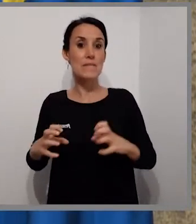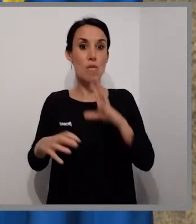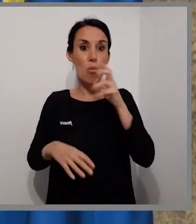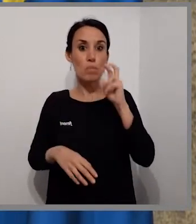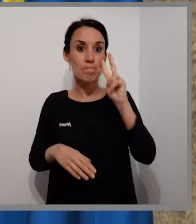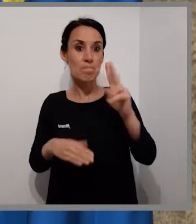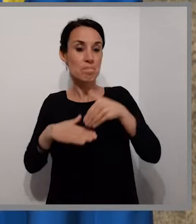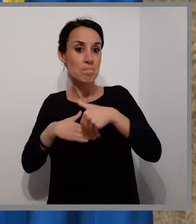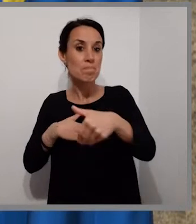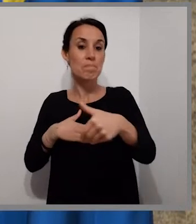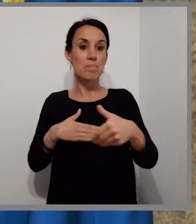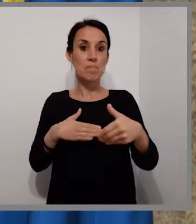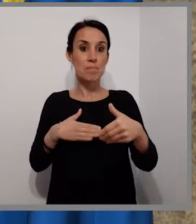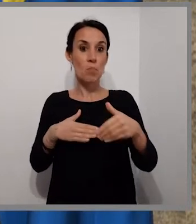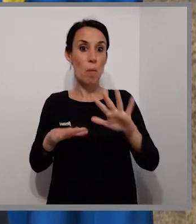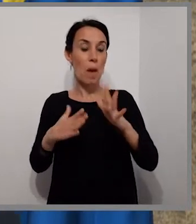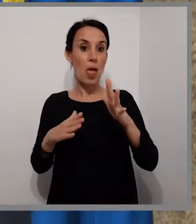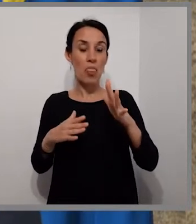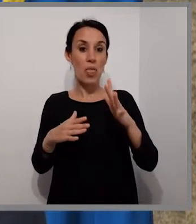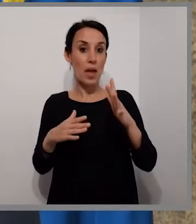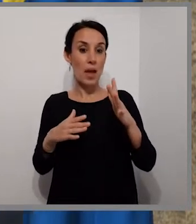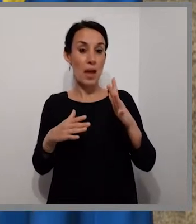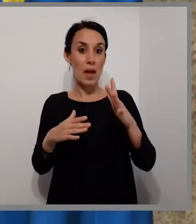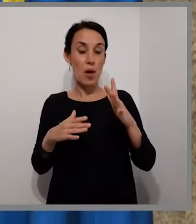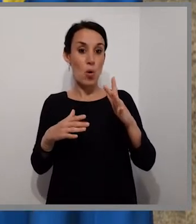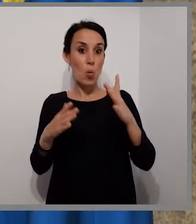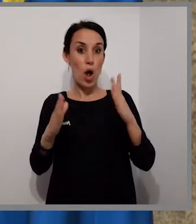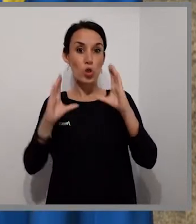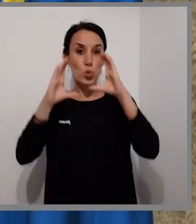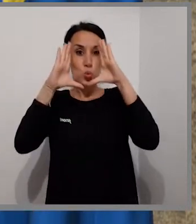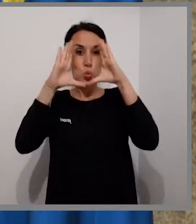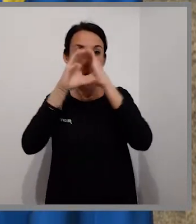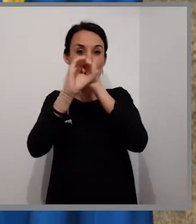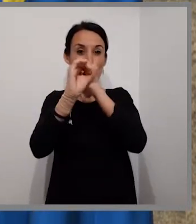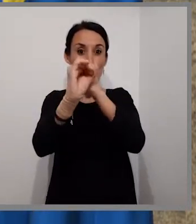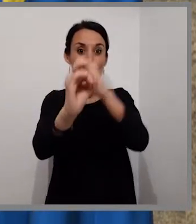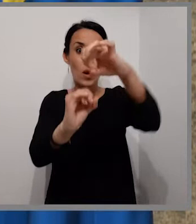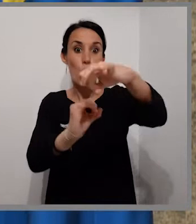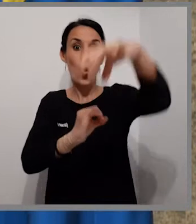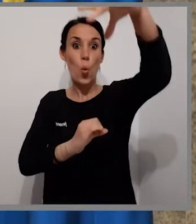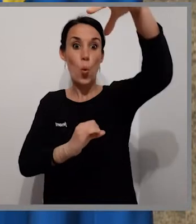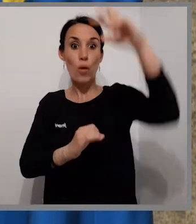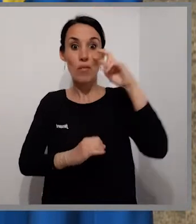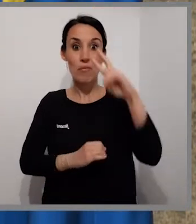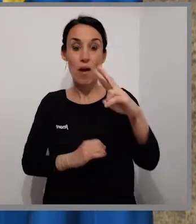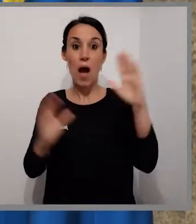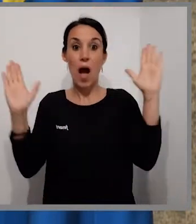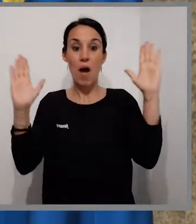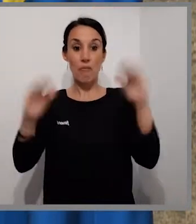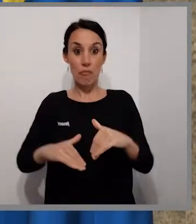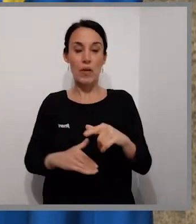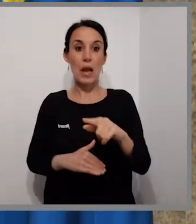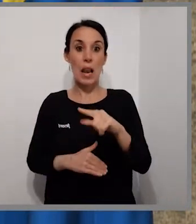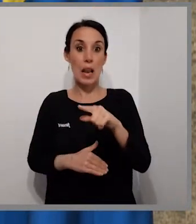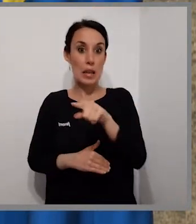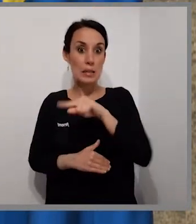d'il·lusió perquè estem mirant la llum al final del túnel, al mateix temps tenim